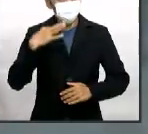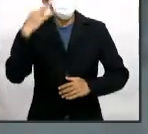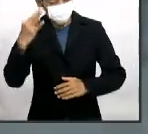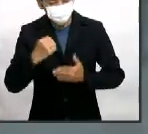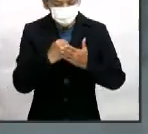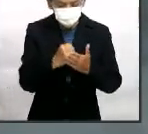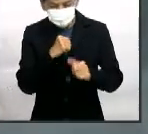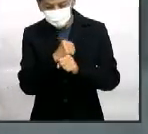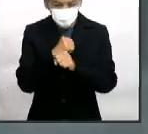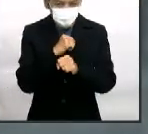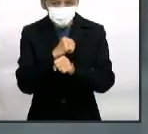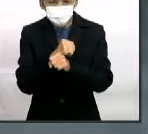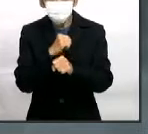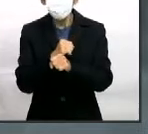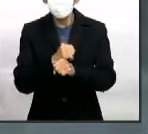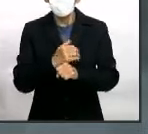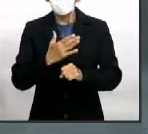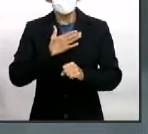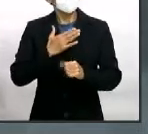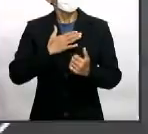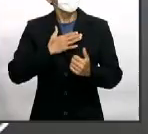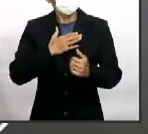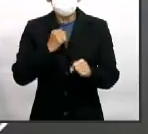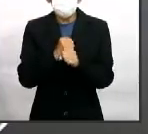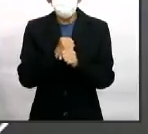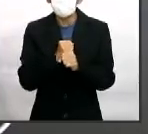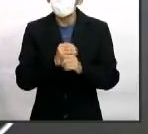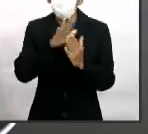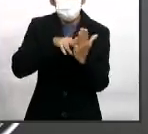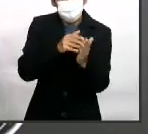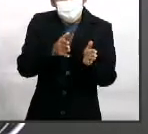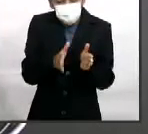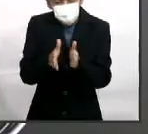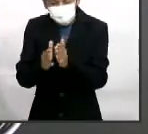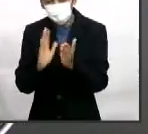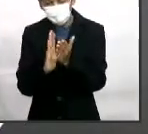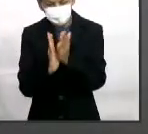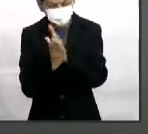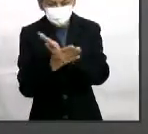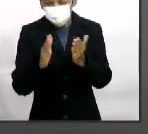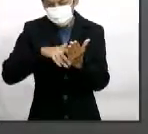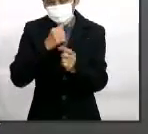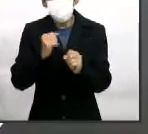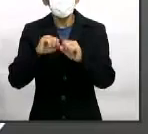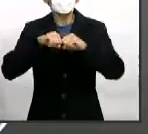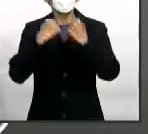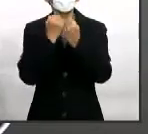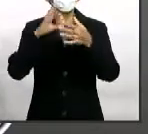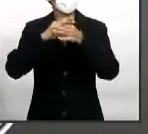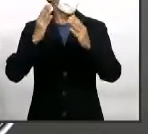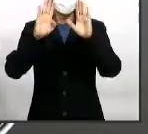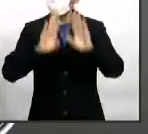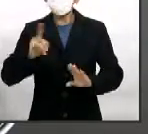ข้าไปช่วยในการทำงานในเรื่องต่างๆตอนนั้นเป็นช่วงการปรับเปลี่ยนนโยบายในยุคของการบริหารสมาคมกีฬายุค